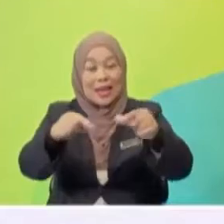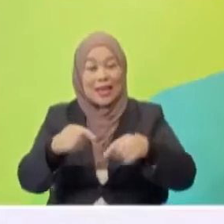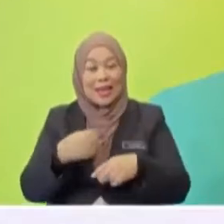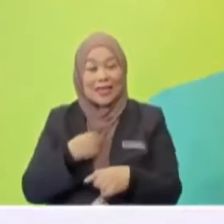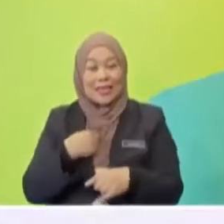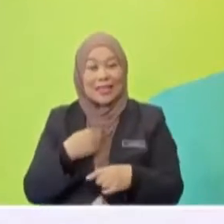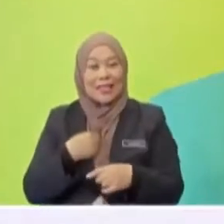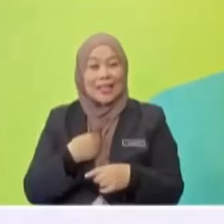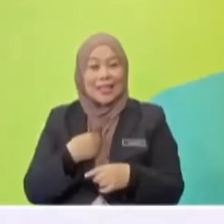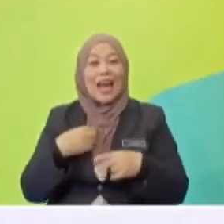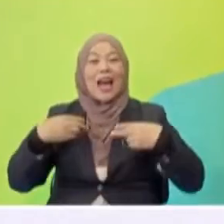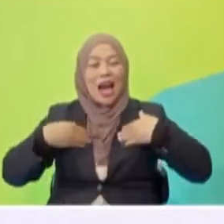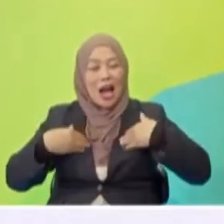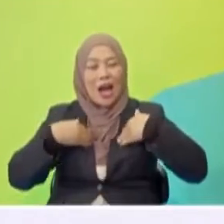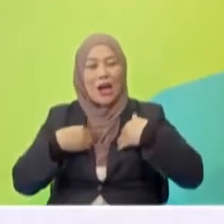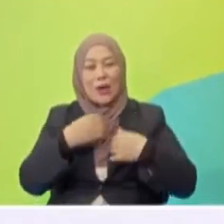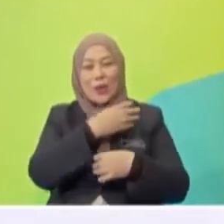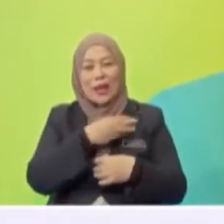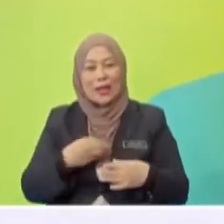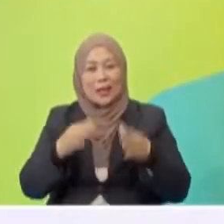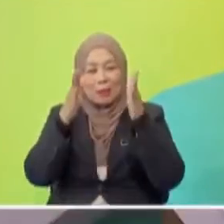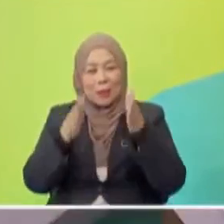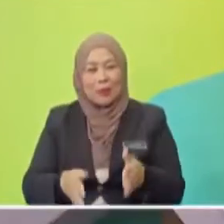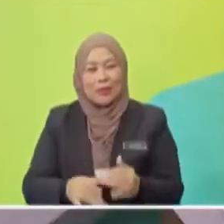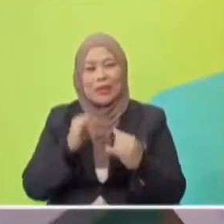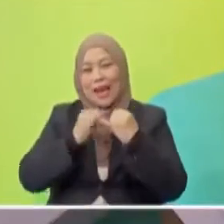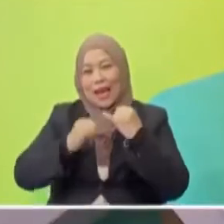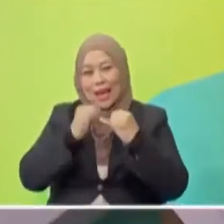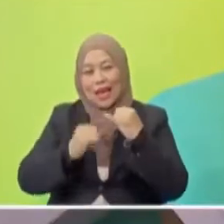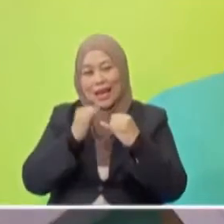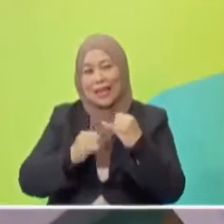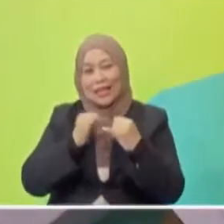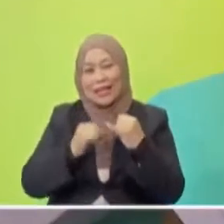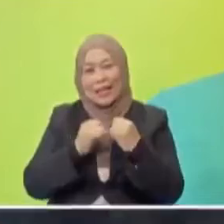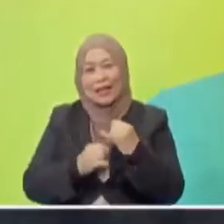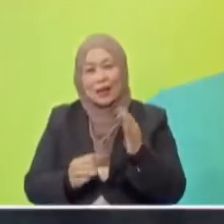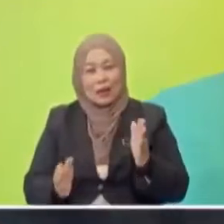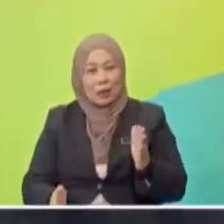sekali kita ada robot dan robot dan juga patung